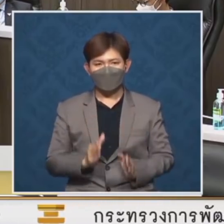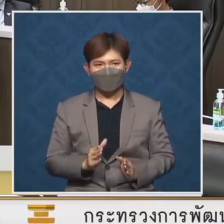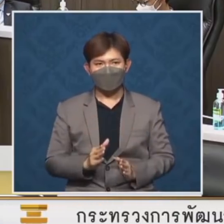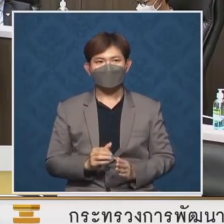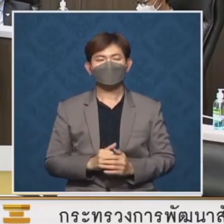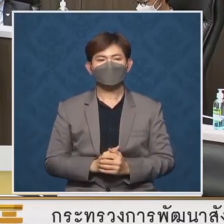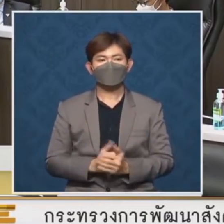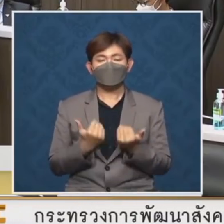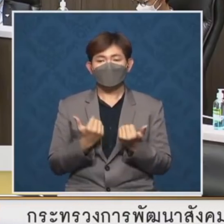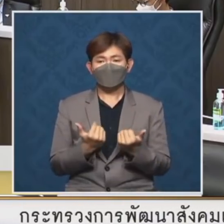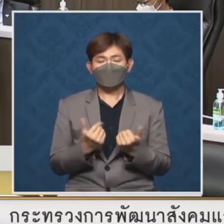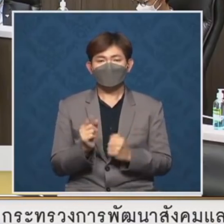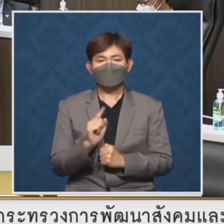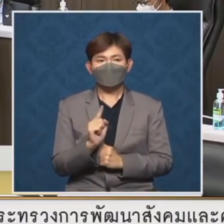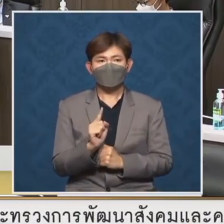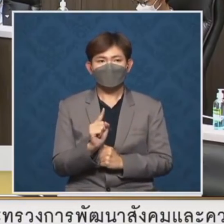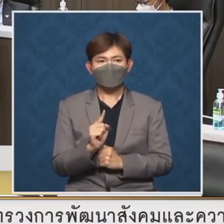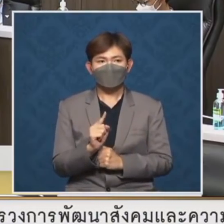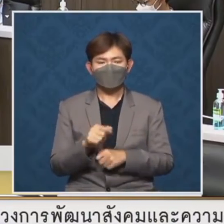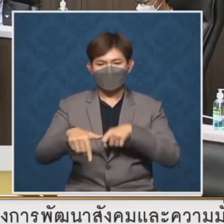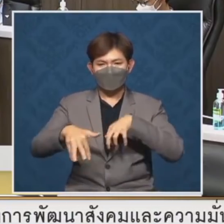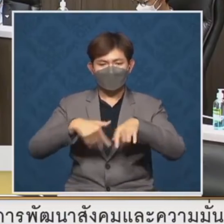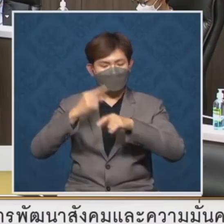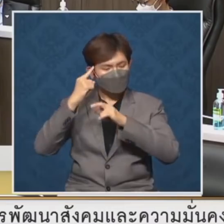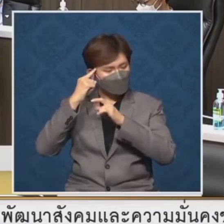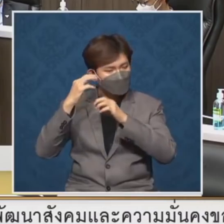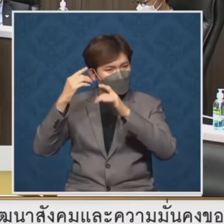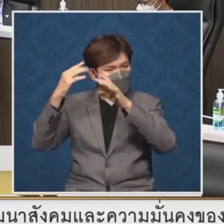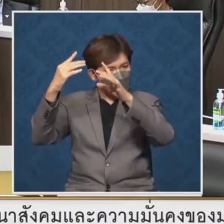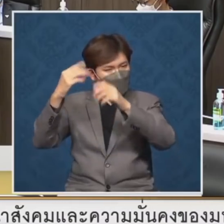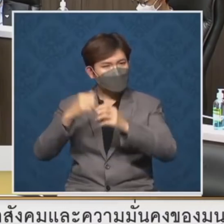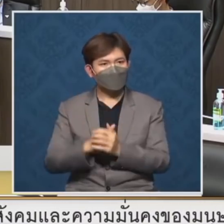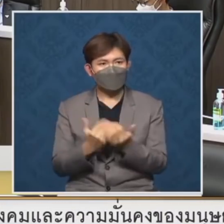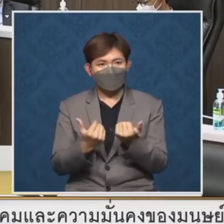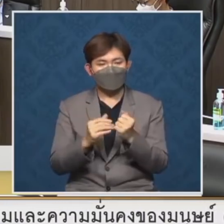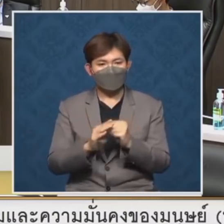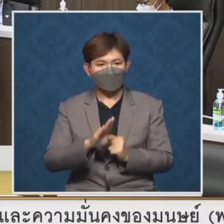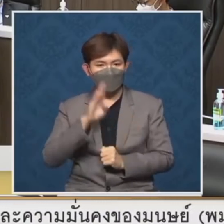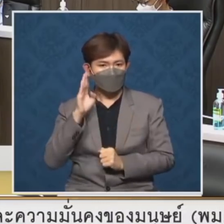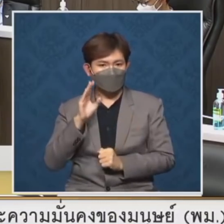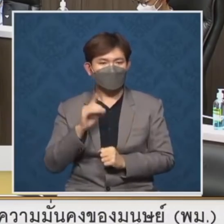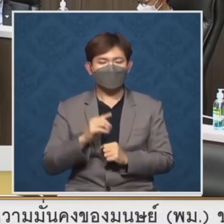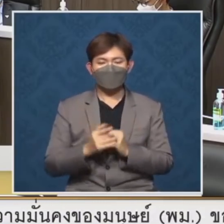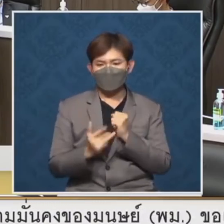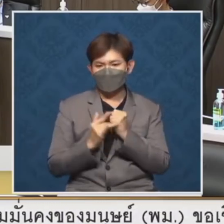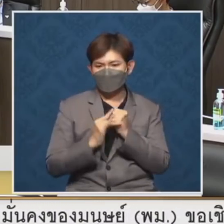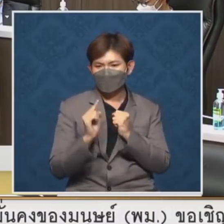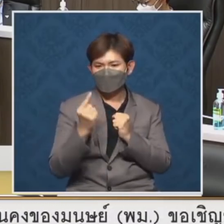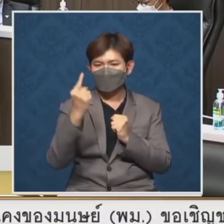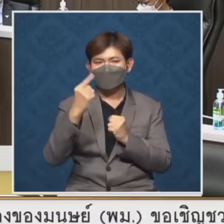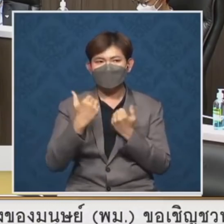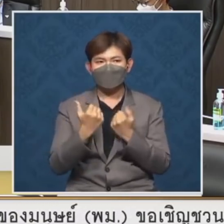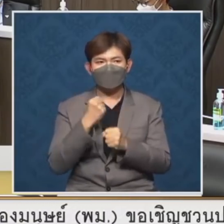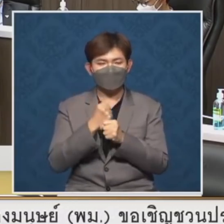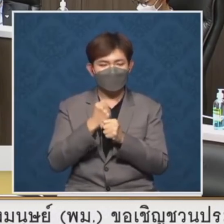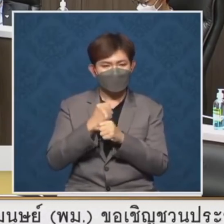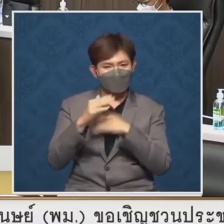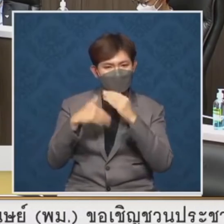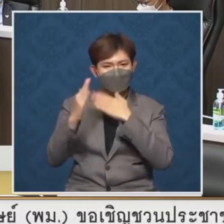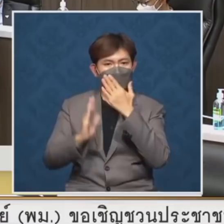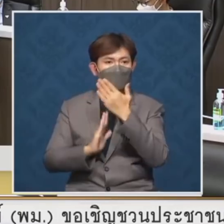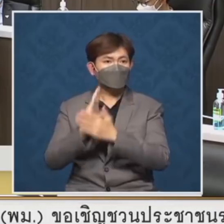อกครับที่พวกเขามีความฝันว่าในยุคดิจิทัลดิสรัปชันนี้พวกเขาจะสามารถประสบความสำเร็จ